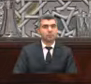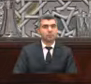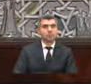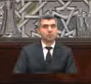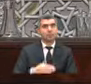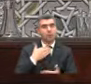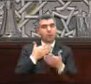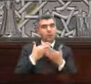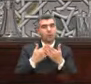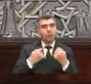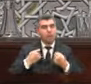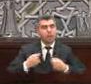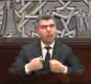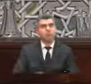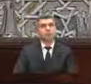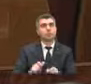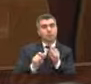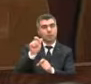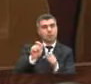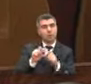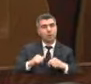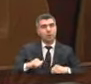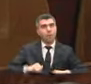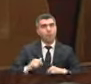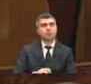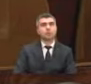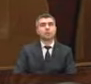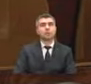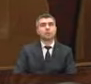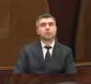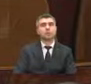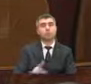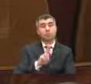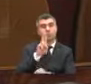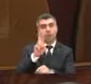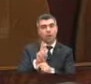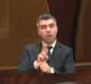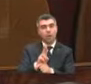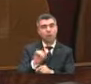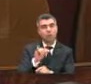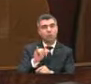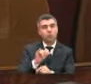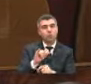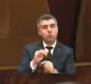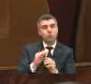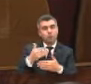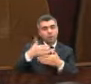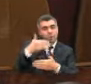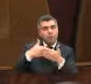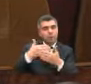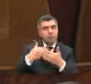شكرا السيدة الرئيسة، السيدات السادة الوزراء، السيدات السادة النواب المحترمين. نسألكم السيد الوزير عن البنية التحتية والتجهيزات في